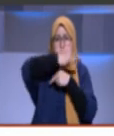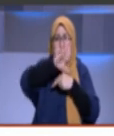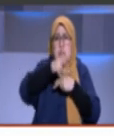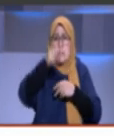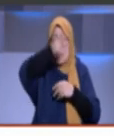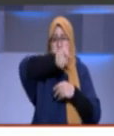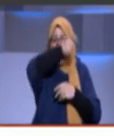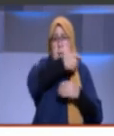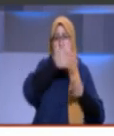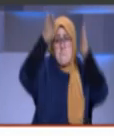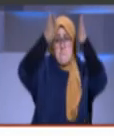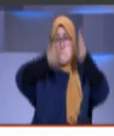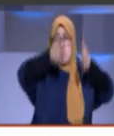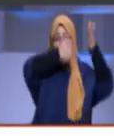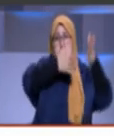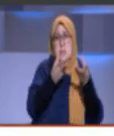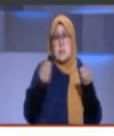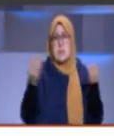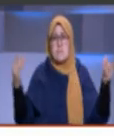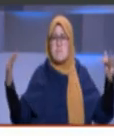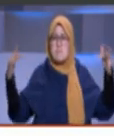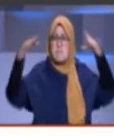لأن الألفة يعني. في ألفة، في